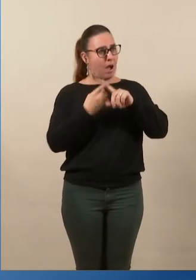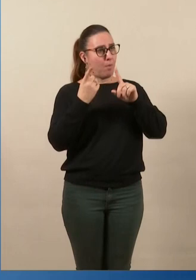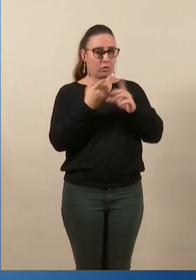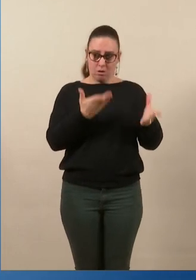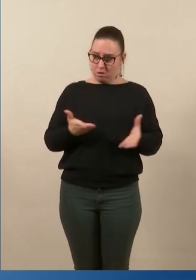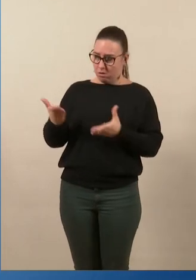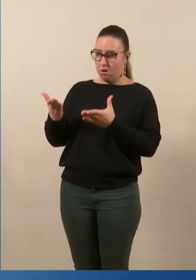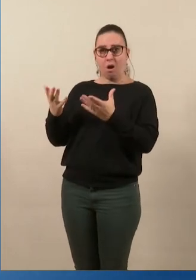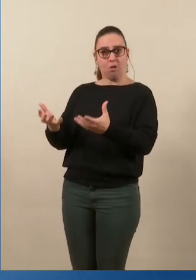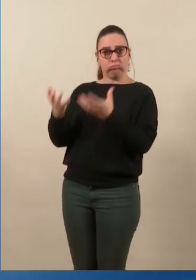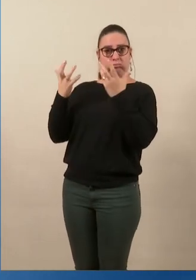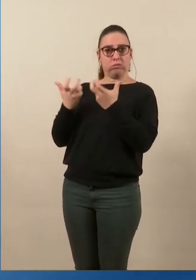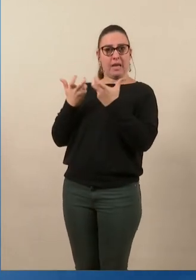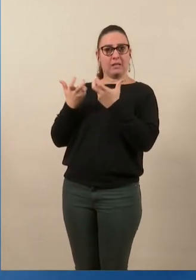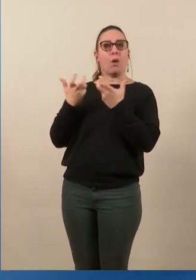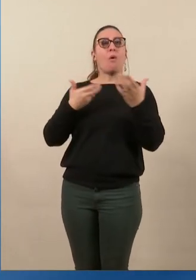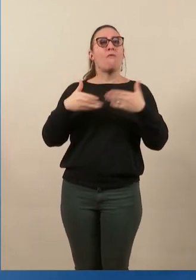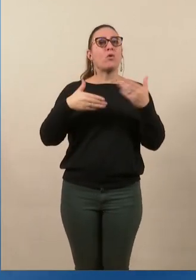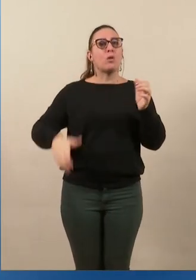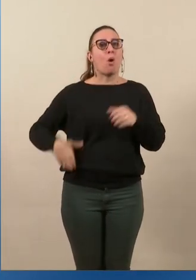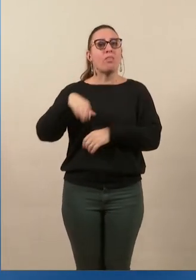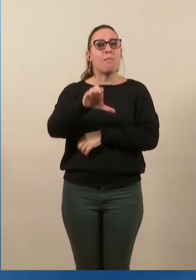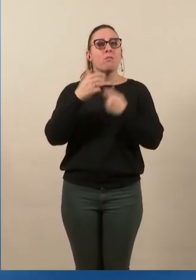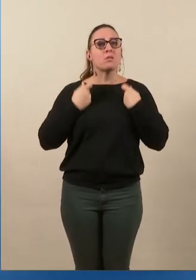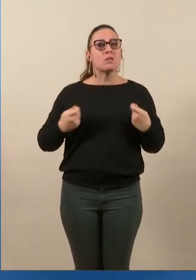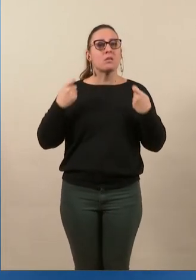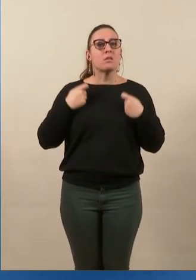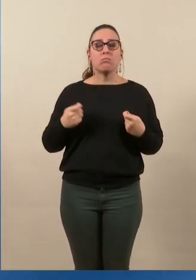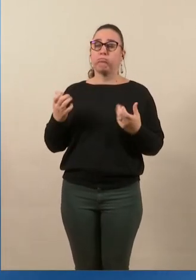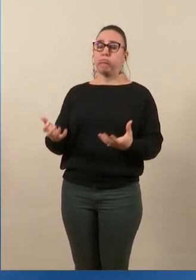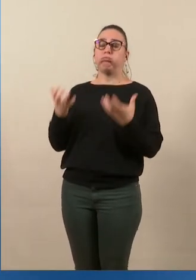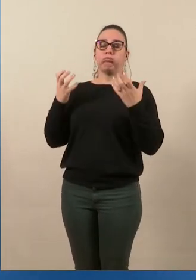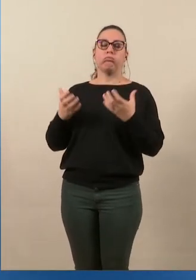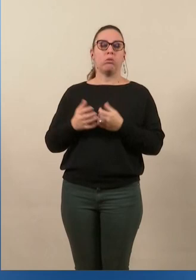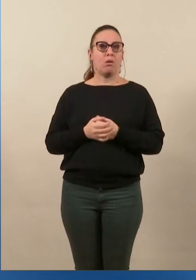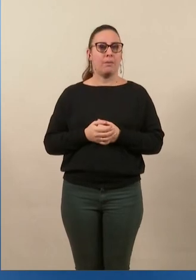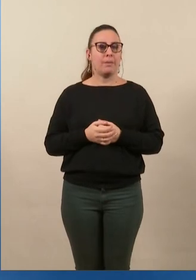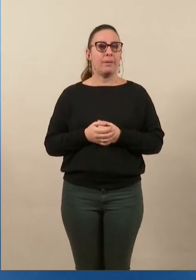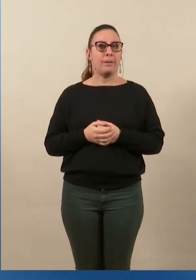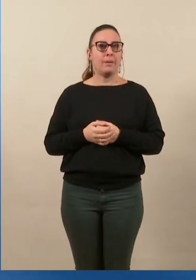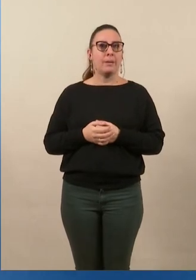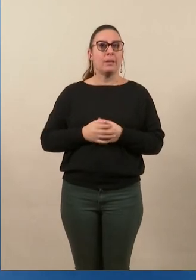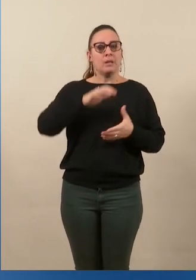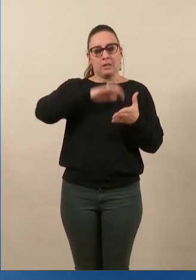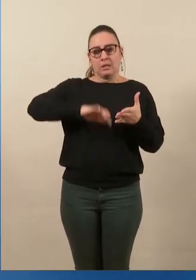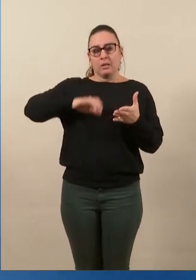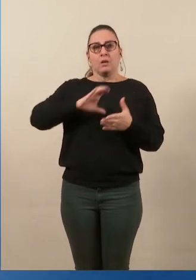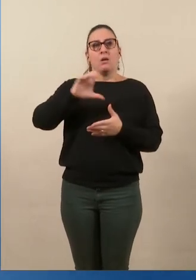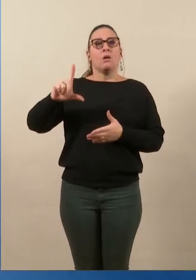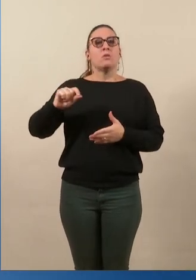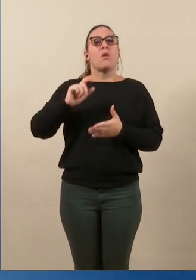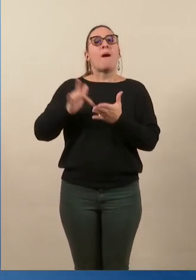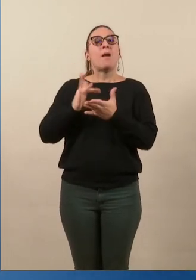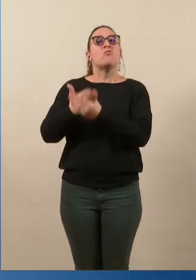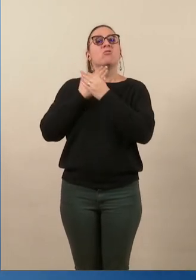une explication sur les dépenses de fonctionnement de la ville pour que pour que on nous donne ces 120 pages il faut que des services